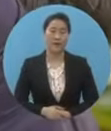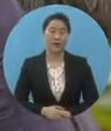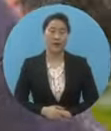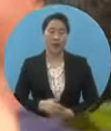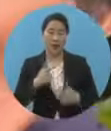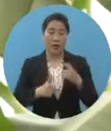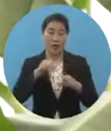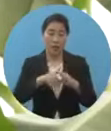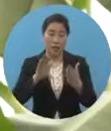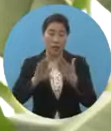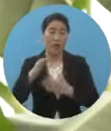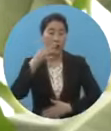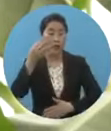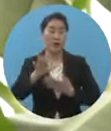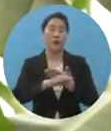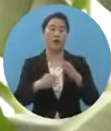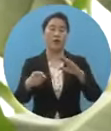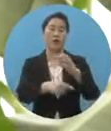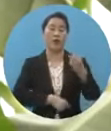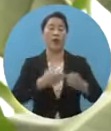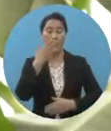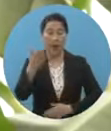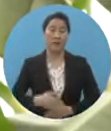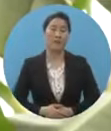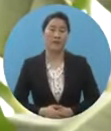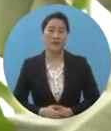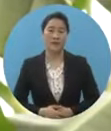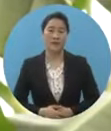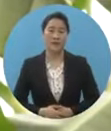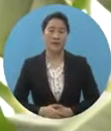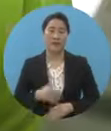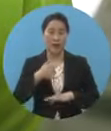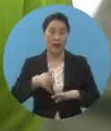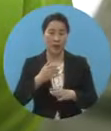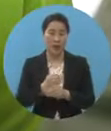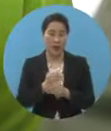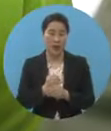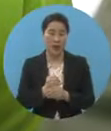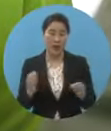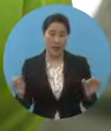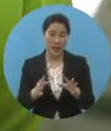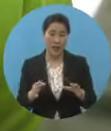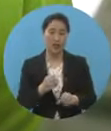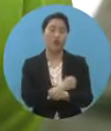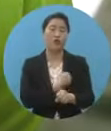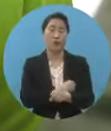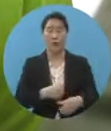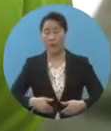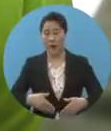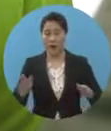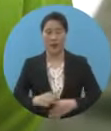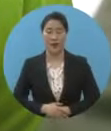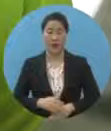묘목을 심고 쉽게 버리면 수확이 가능합니다 재배 기간이 짧고 일손 또한 거의 들지 않습니다